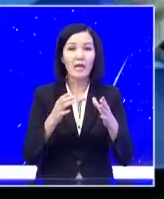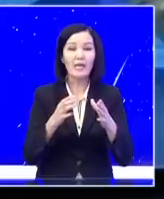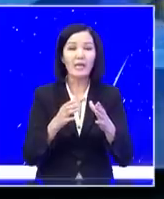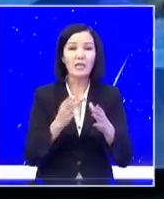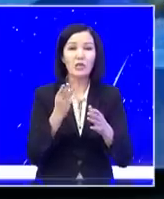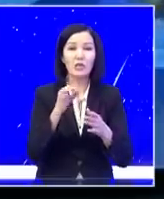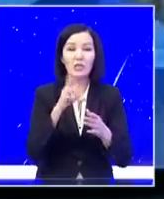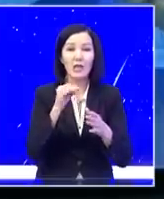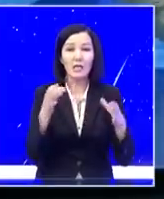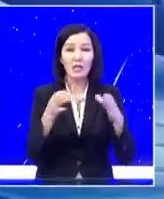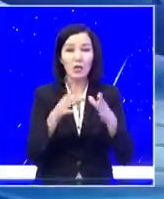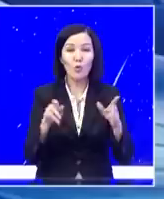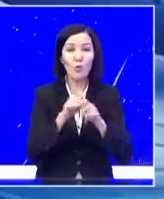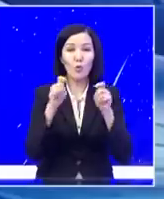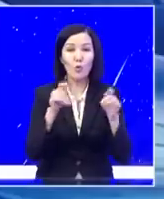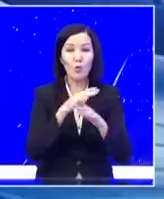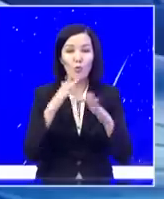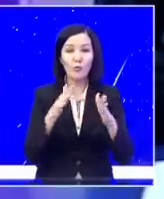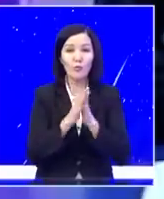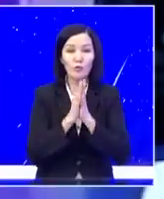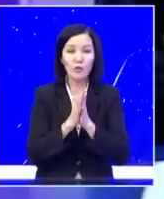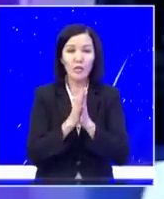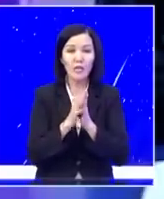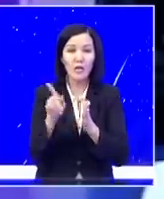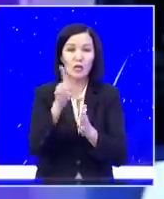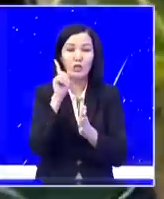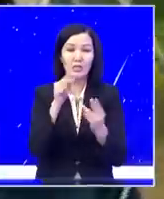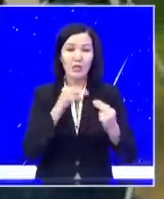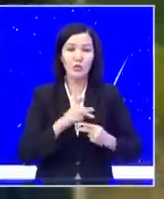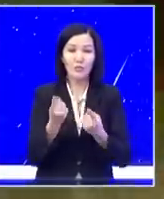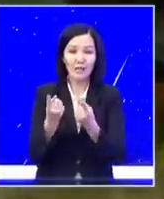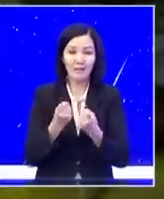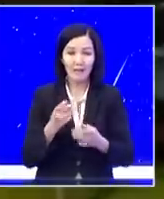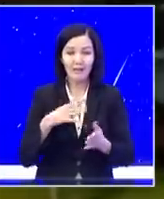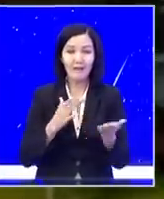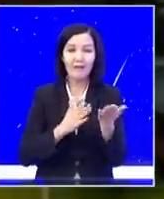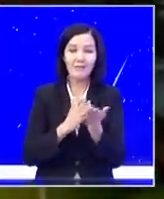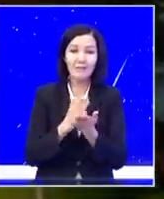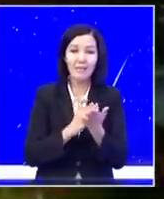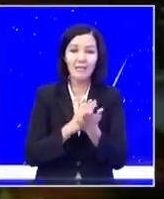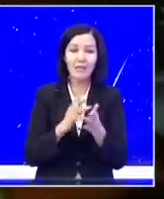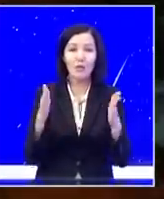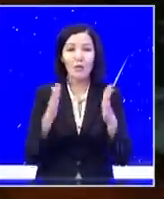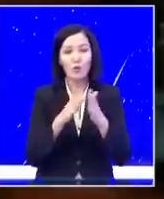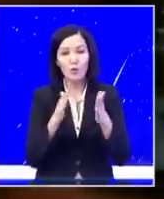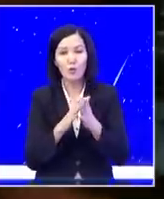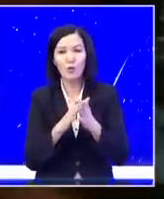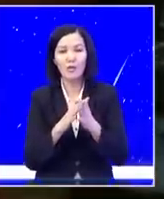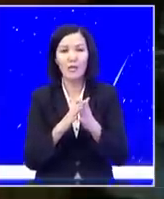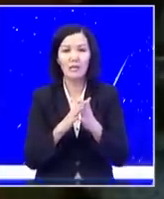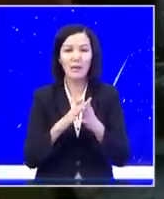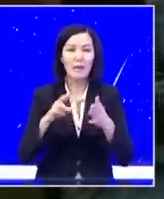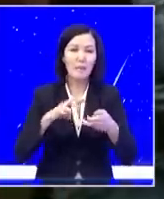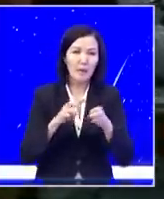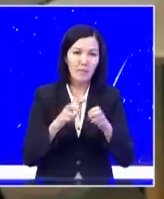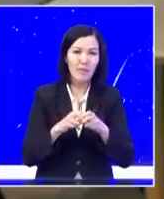сұрады. Қолынан іс келетін жандарында оты бар жастарды жұмысқа тартты. Қызметкерлердің баспана жайында назарда ұстады.